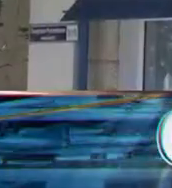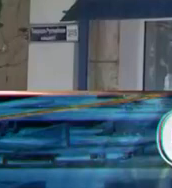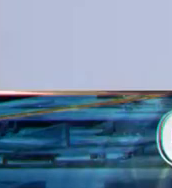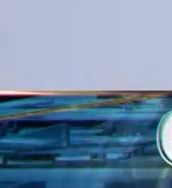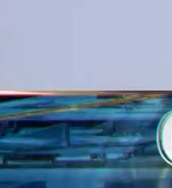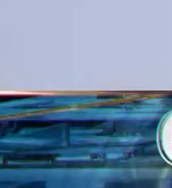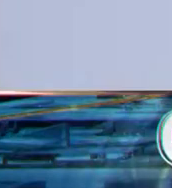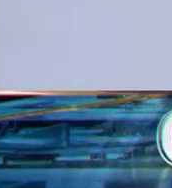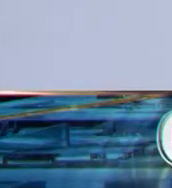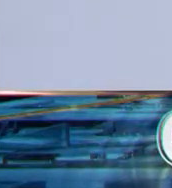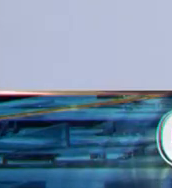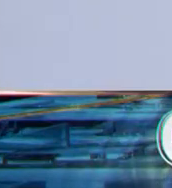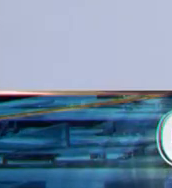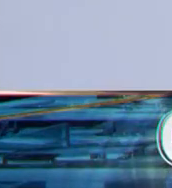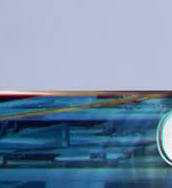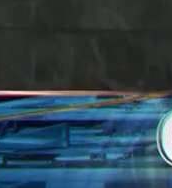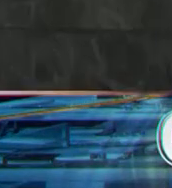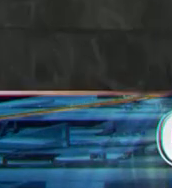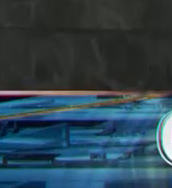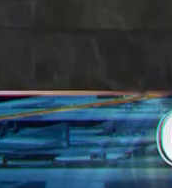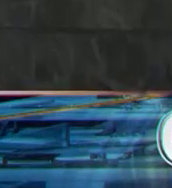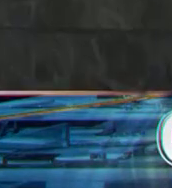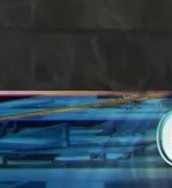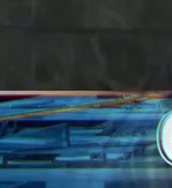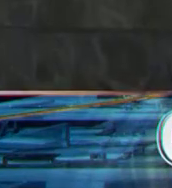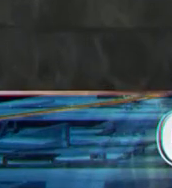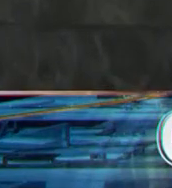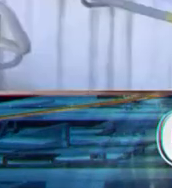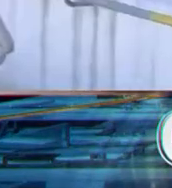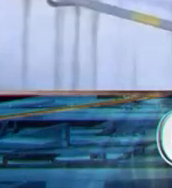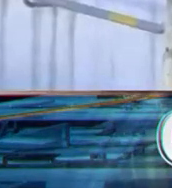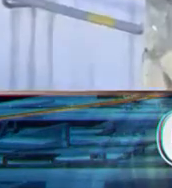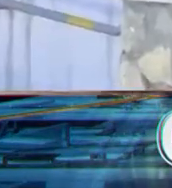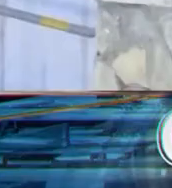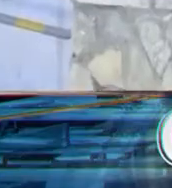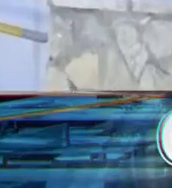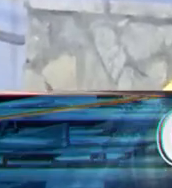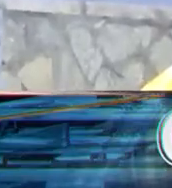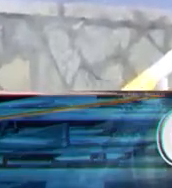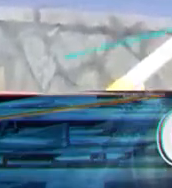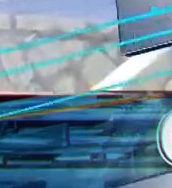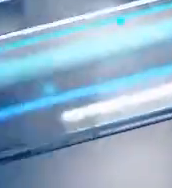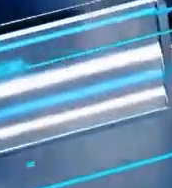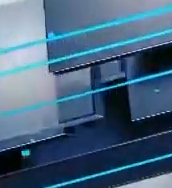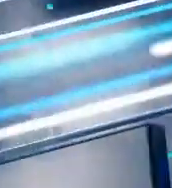Нет преградам. 15 объектов Талдыкургана стали еще доступнее для инвалидов-колясочников.